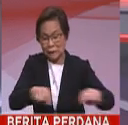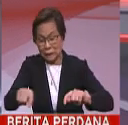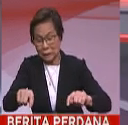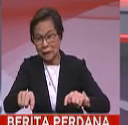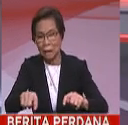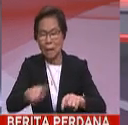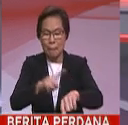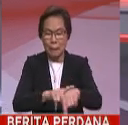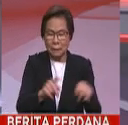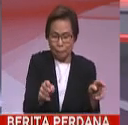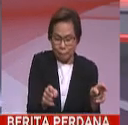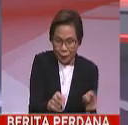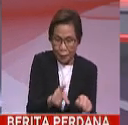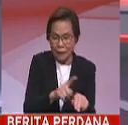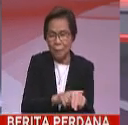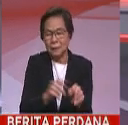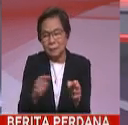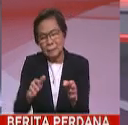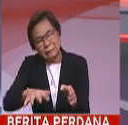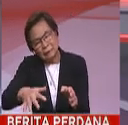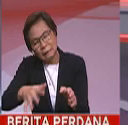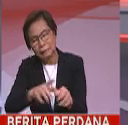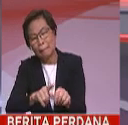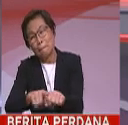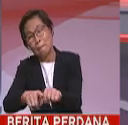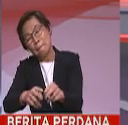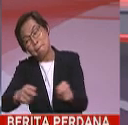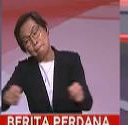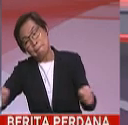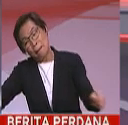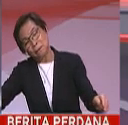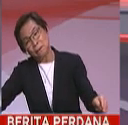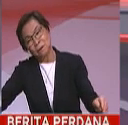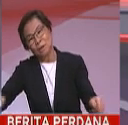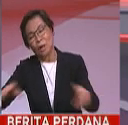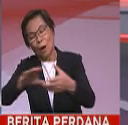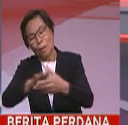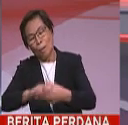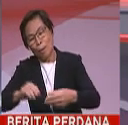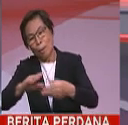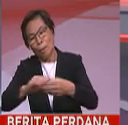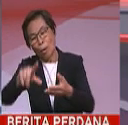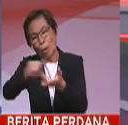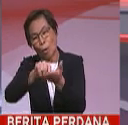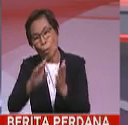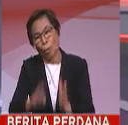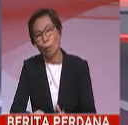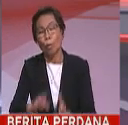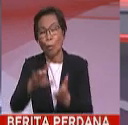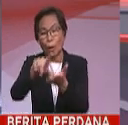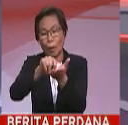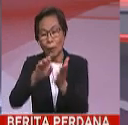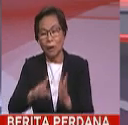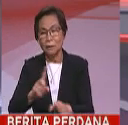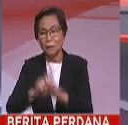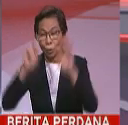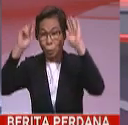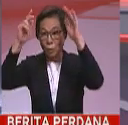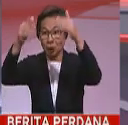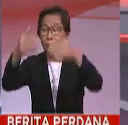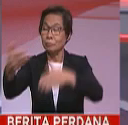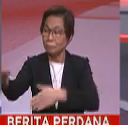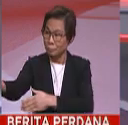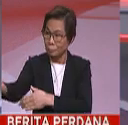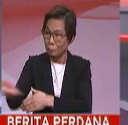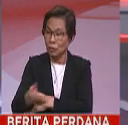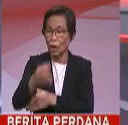meliputi jangka pendek, sederhana dan panjang. Dan untuk butirannya langsung bersama wartawan Rosie Hanis Abdul Rahman di Kuantan. Jadi teruskan